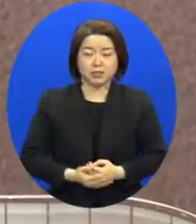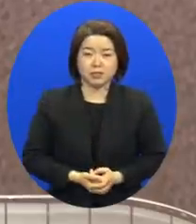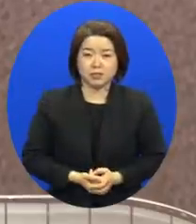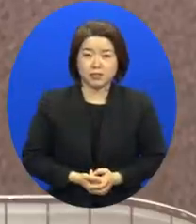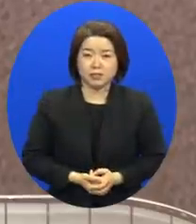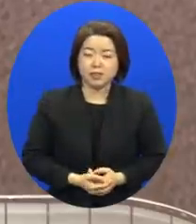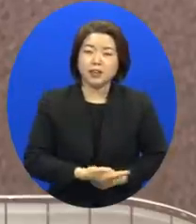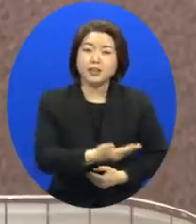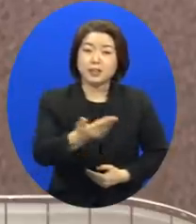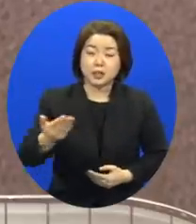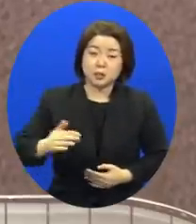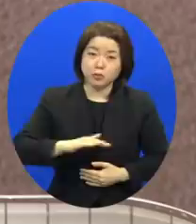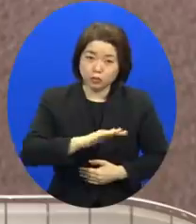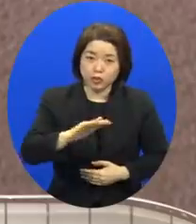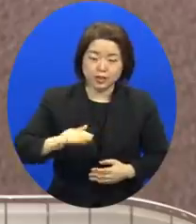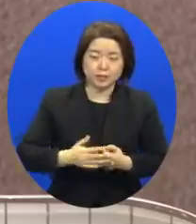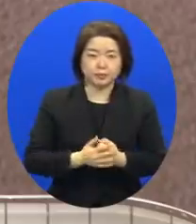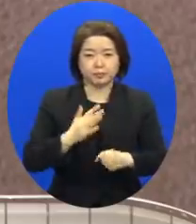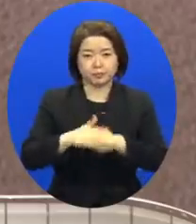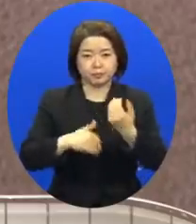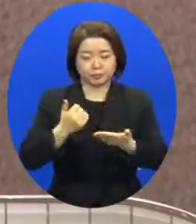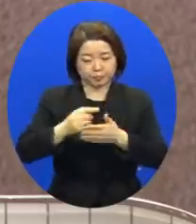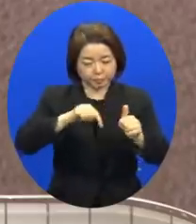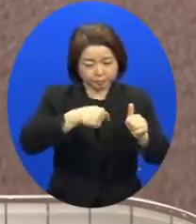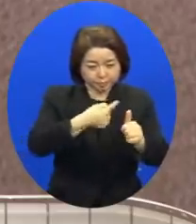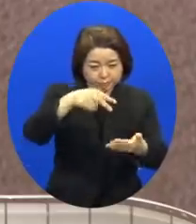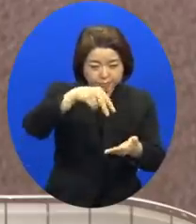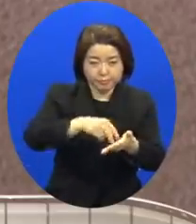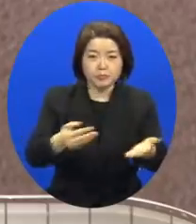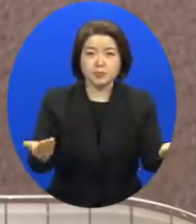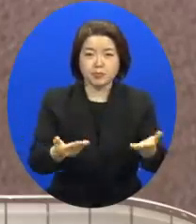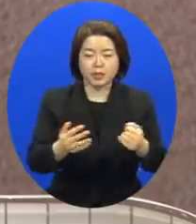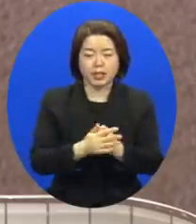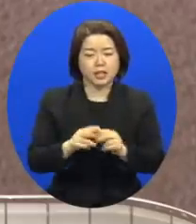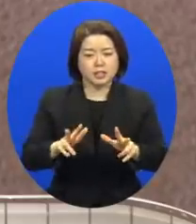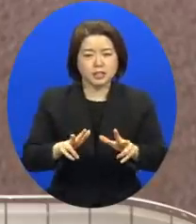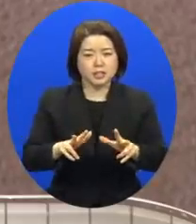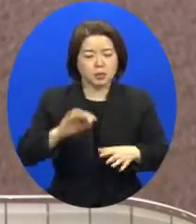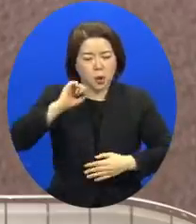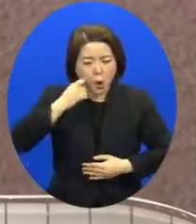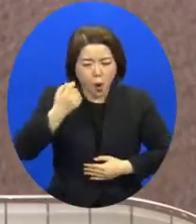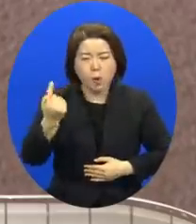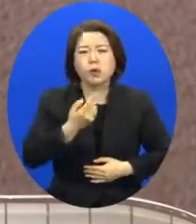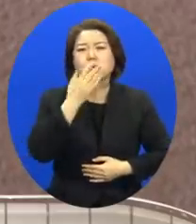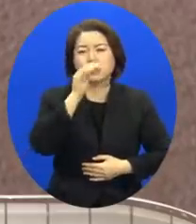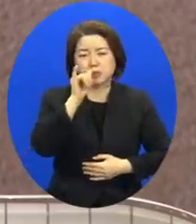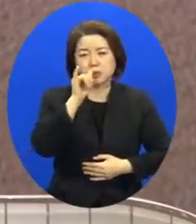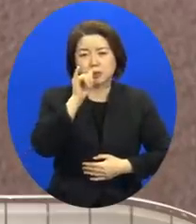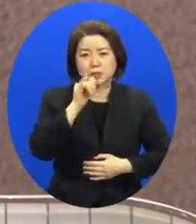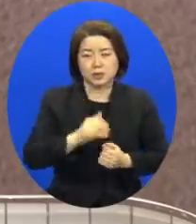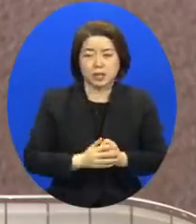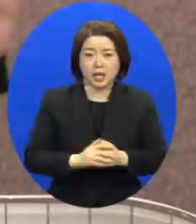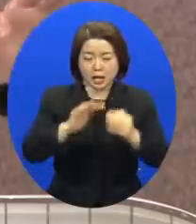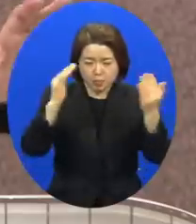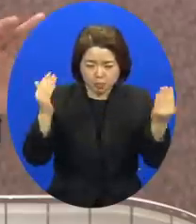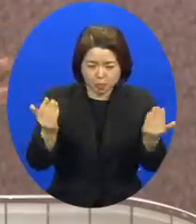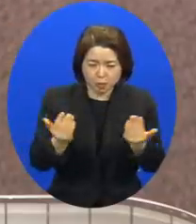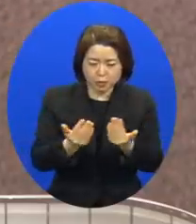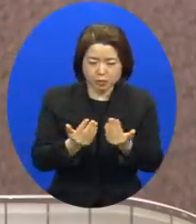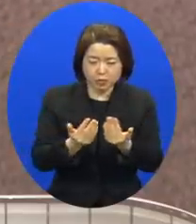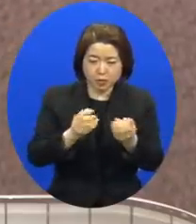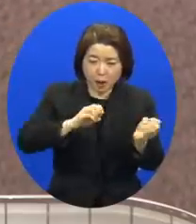여러분 우리가 하나님의 편에 서는 일이 당장은 어려움이 올 수 있습니다 모든 것을 다